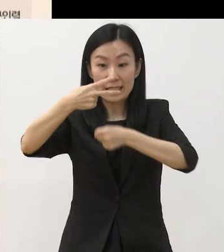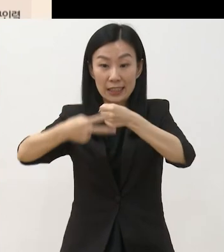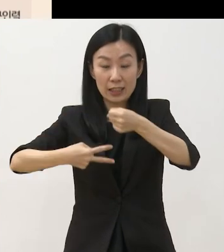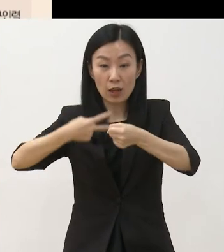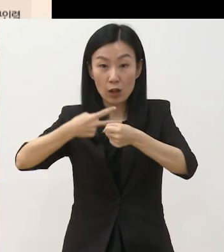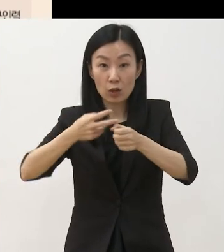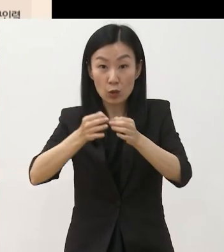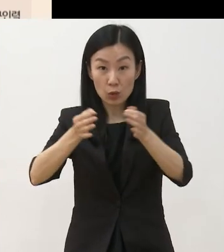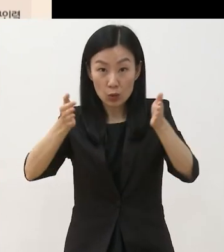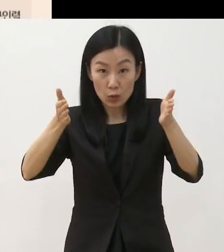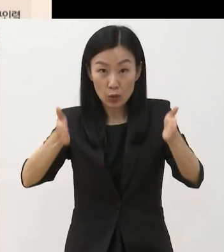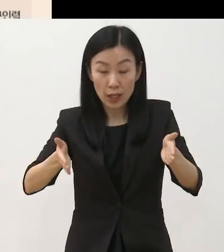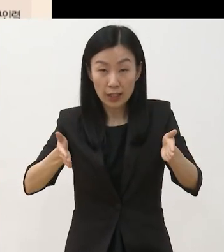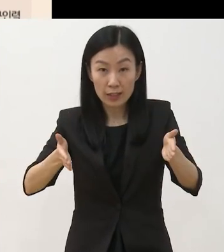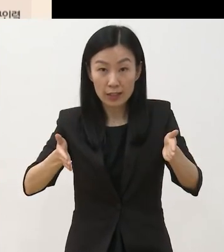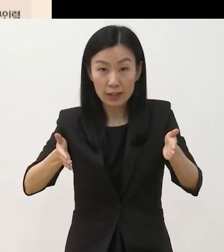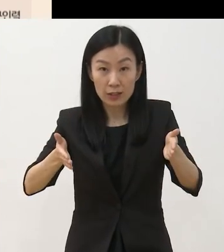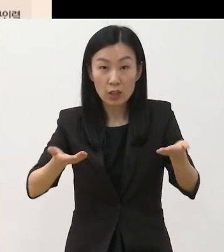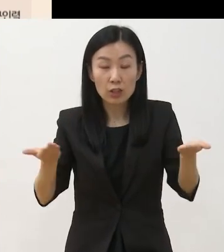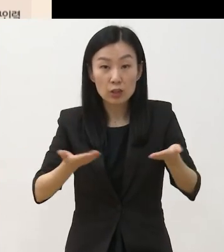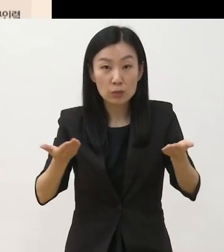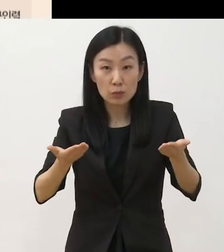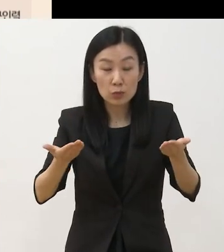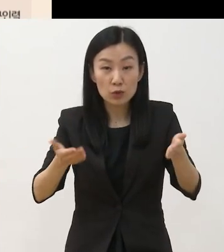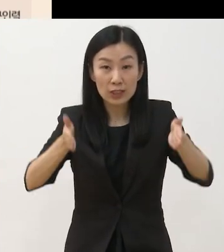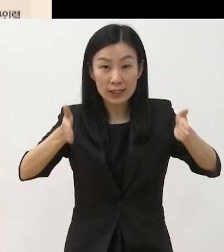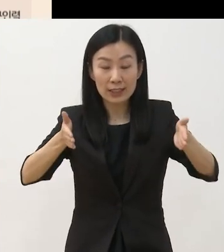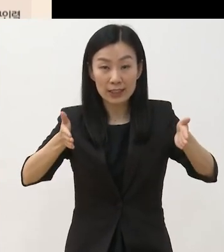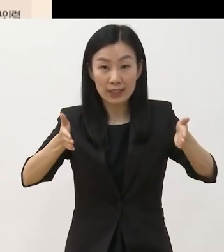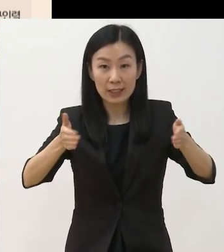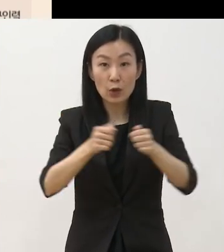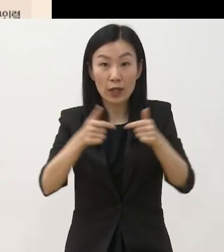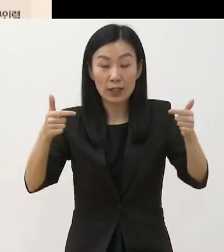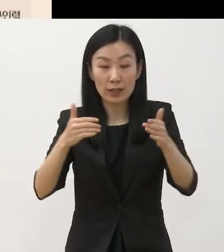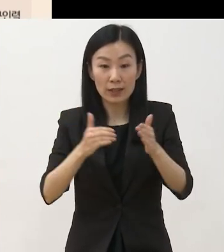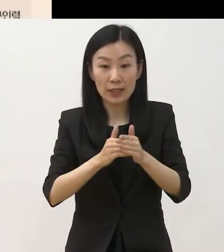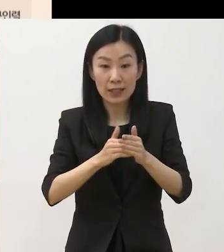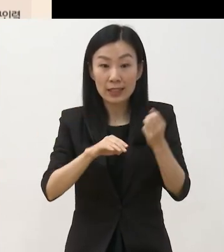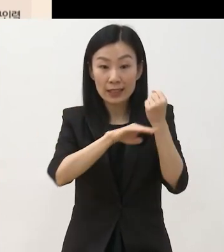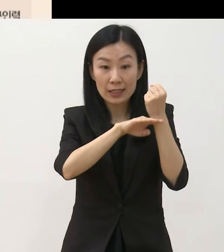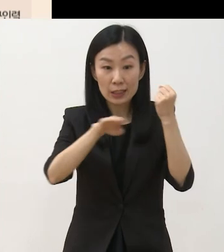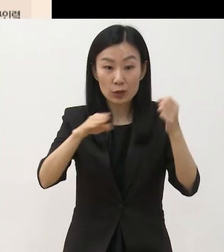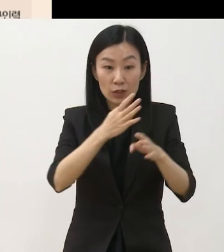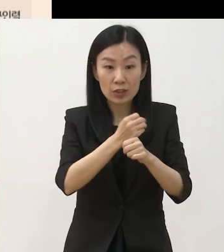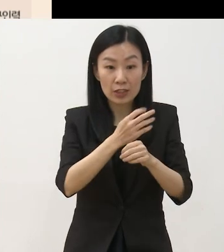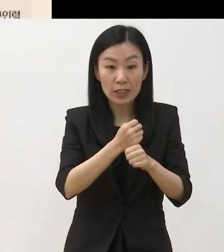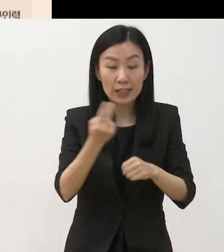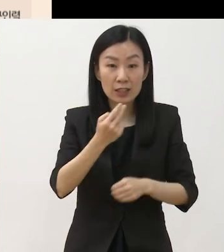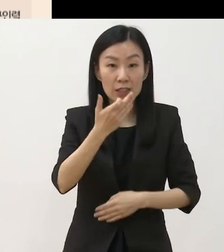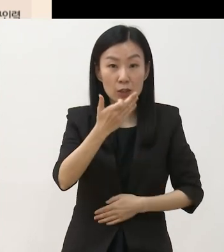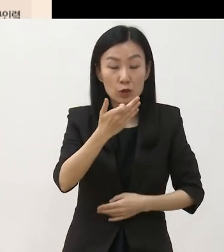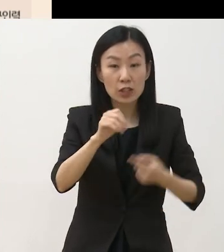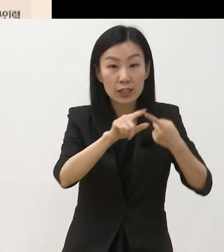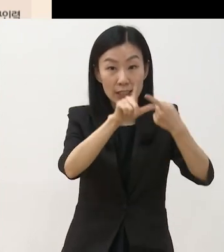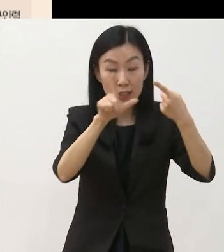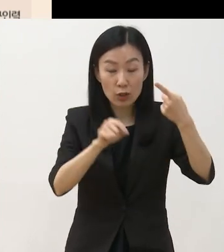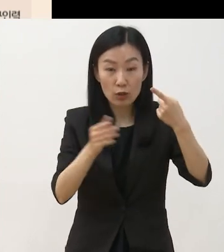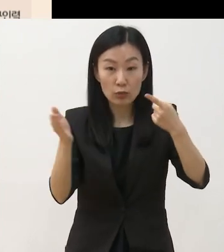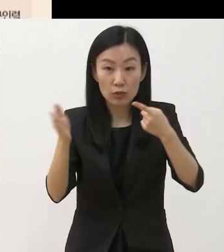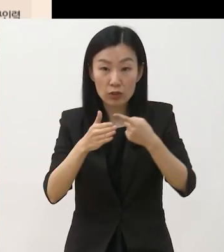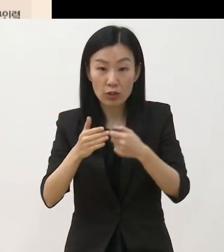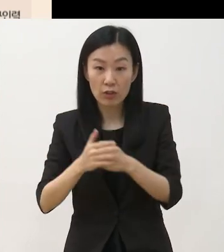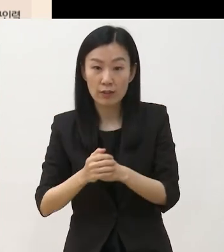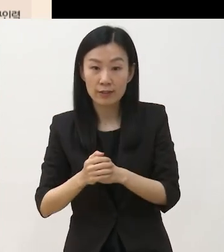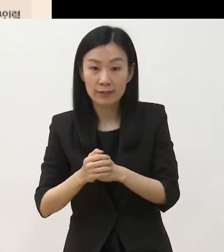인력에 대한 인정 근무 시기를 확대하고자 했습니다. 기준 연도는 2019년 1월 1일부터 2020년